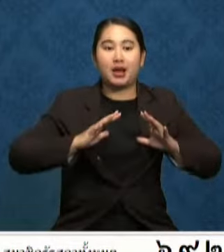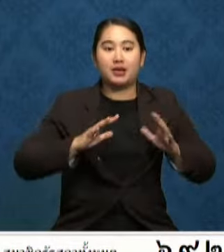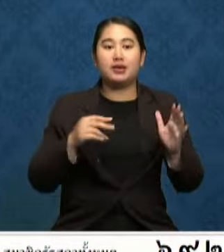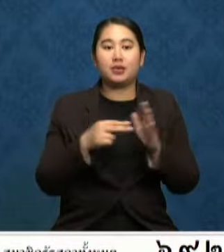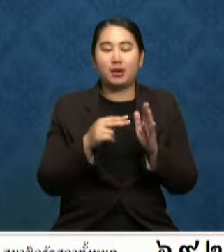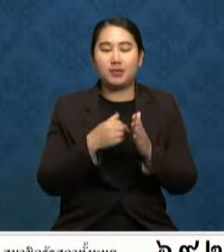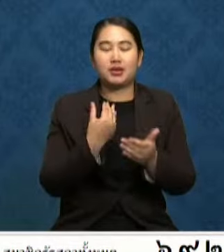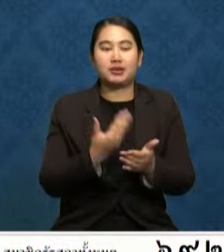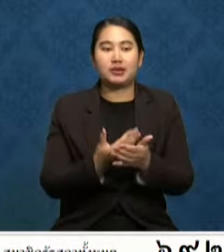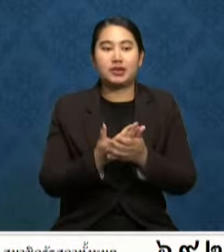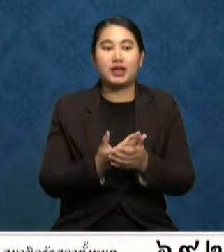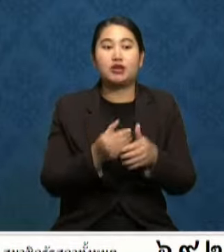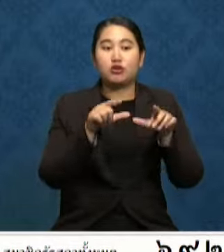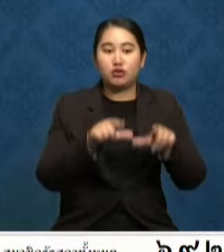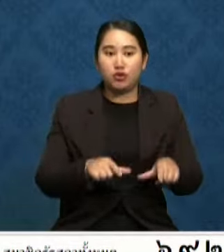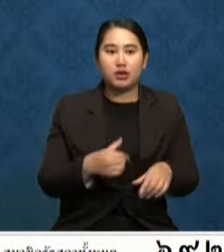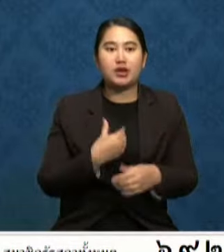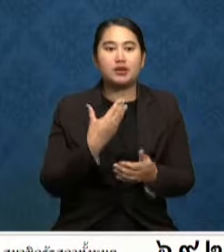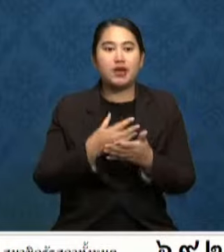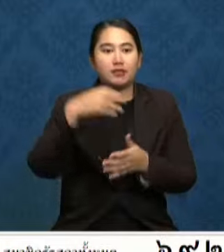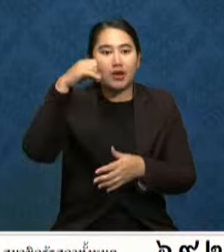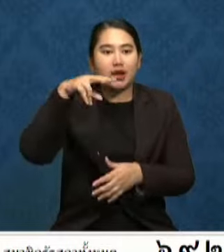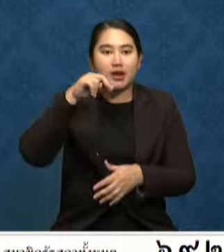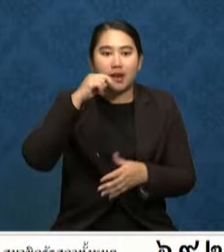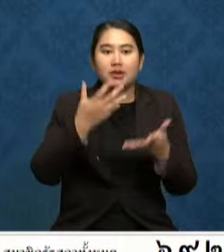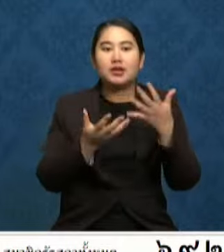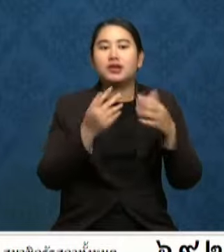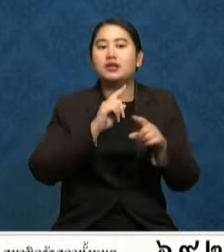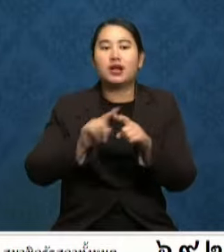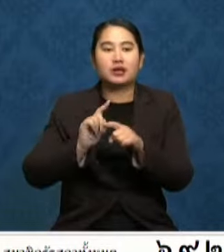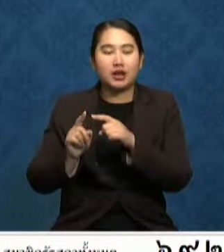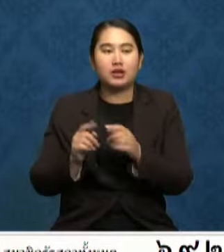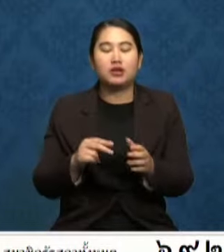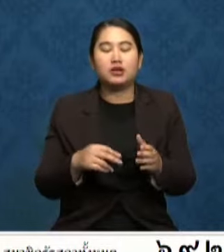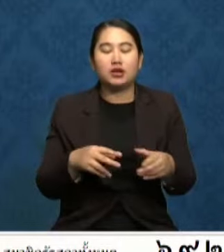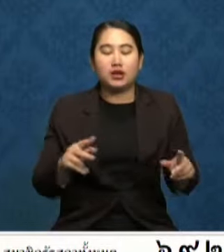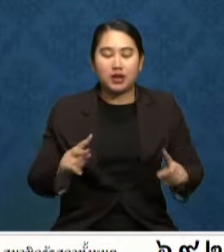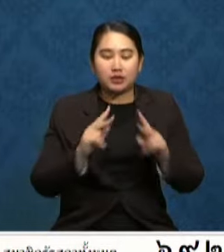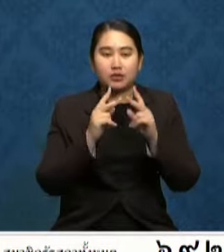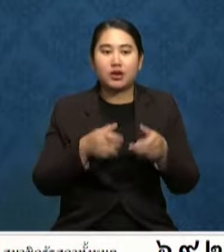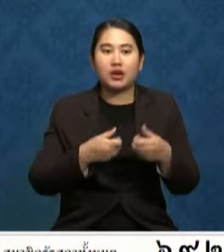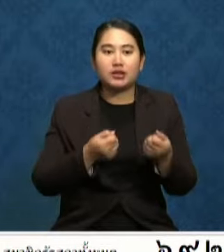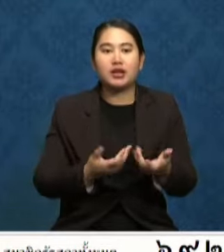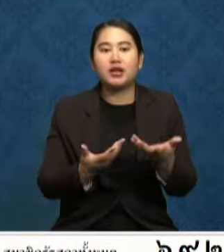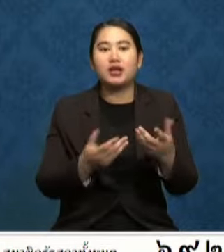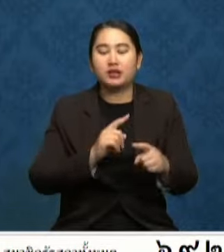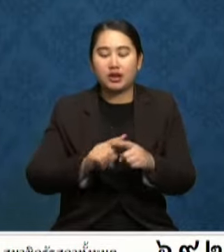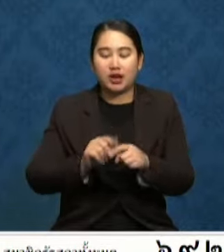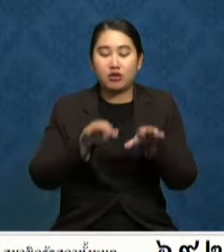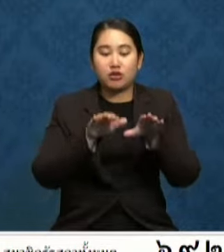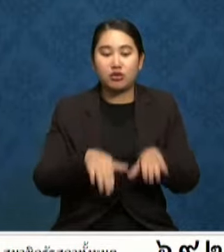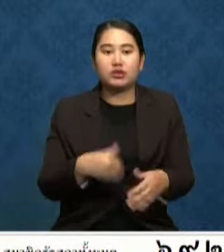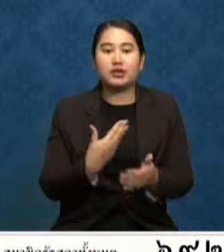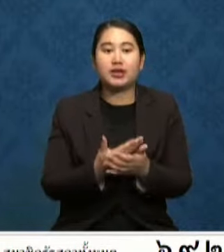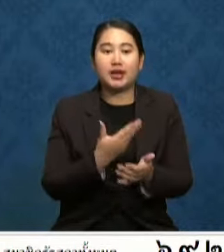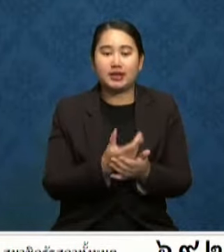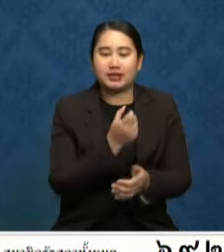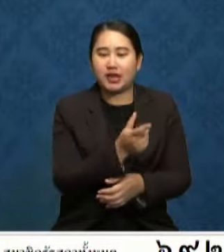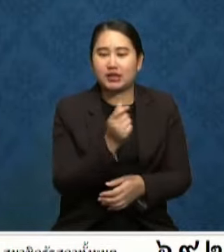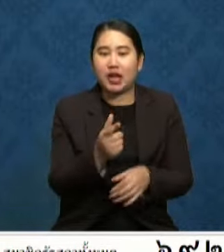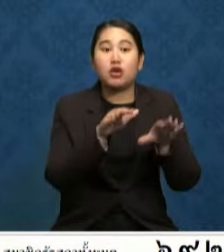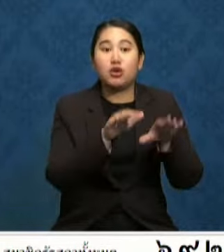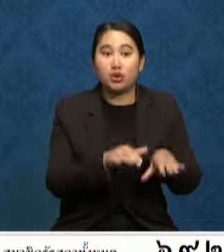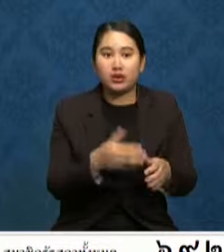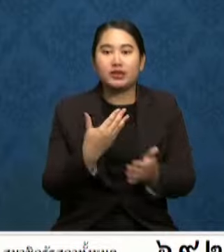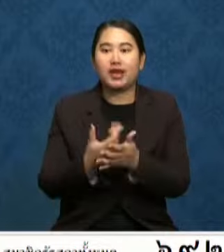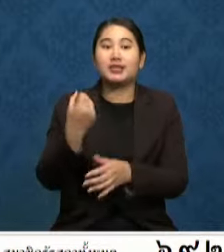องไปรถรายใจพลงงานเรื่องไฟฟ้าเรื่องกระเศษทจะต้องรถ มมาตรกรถ นรรายจ่ายเพิม